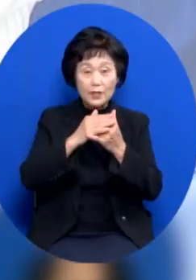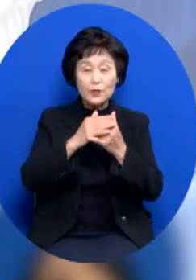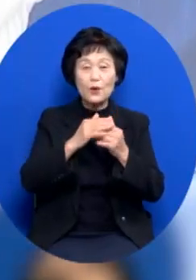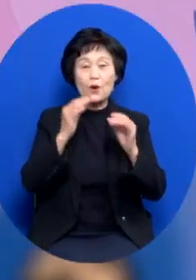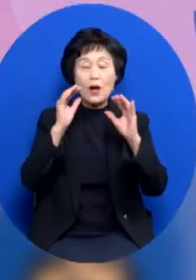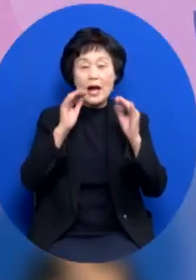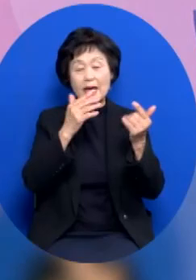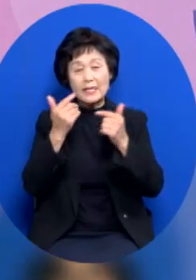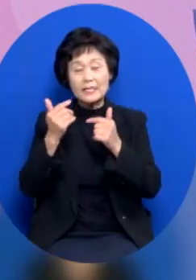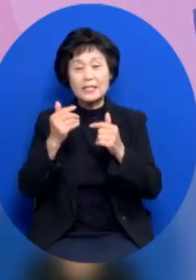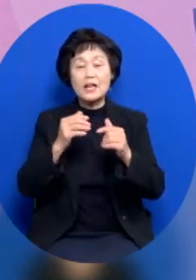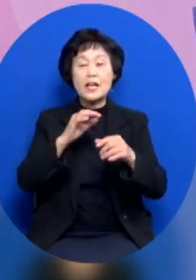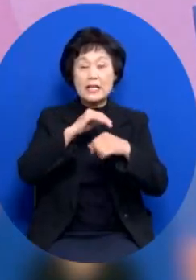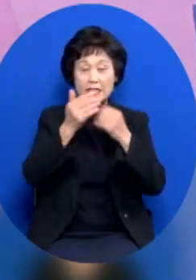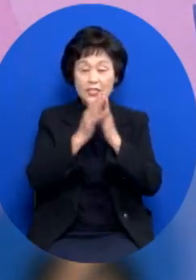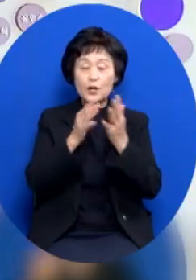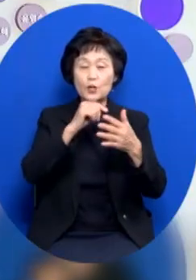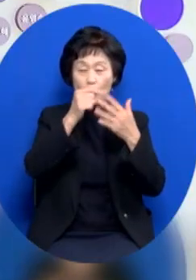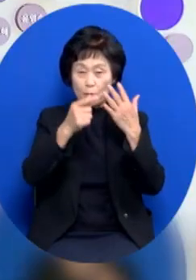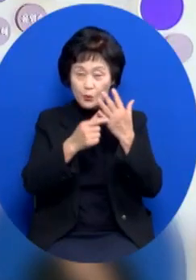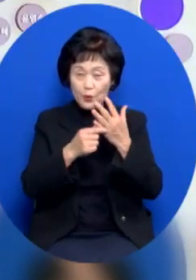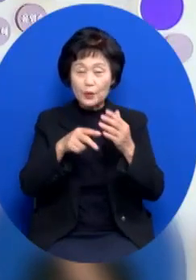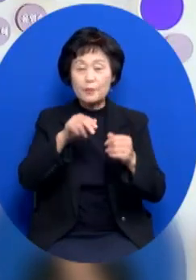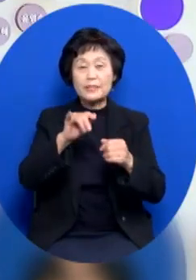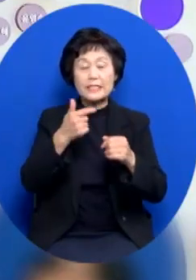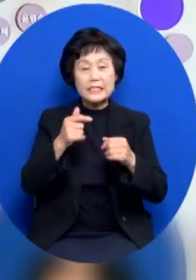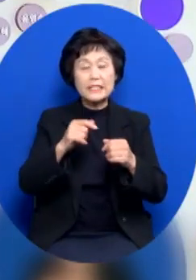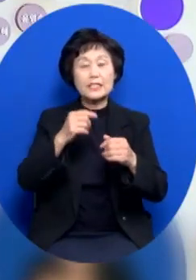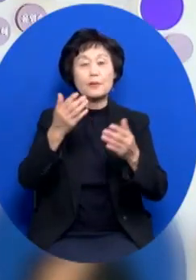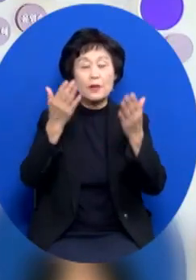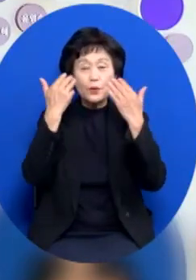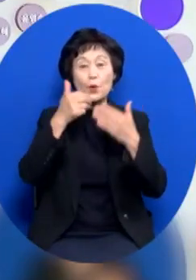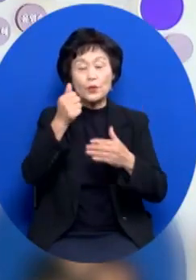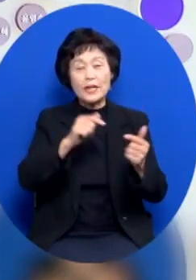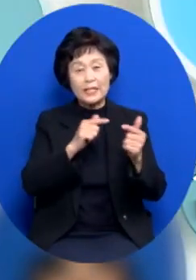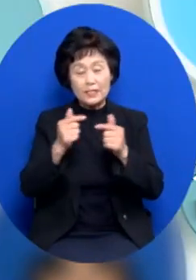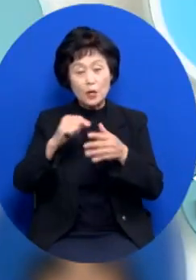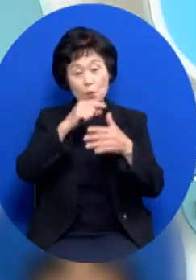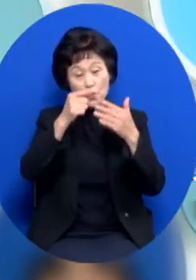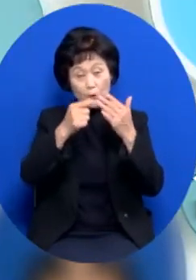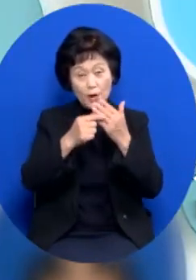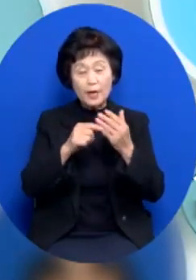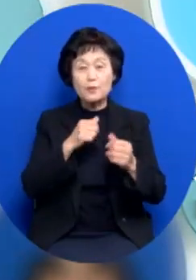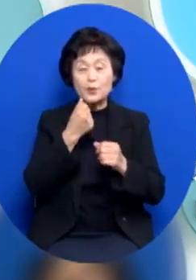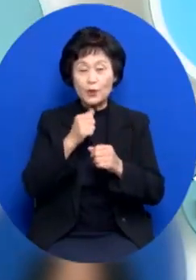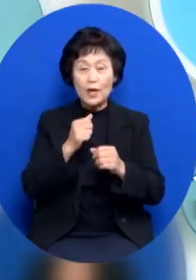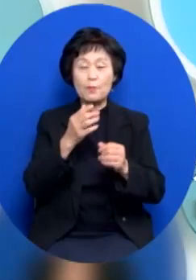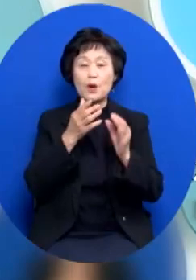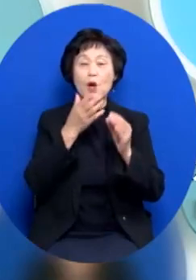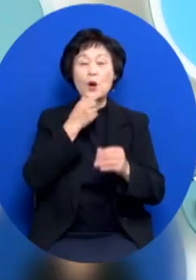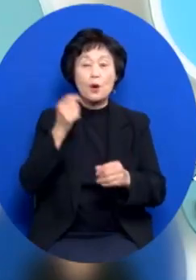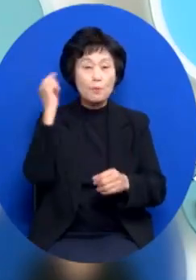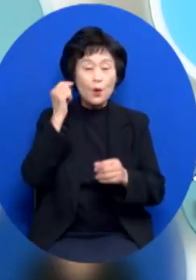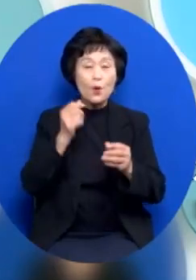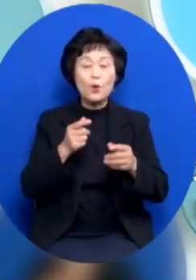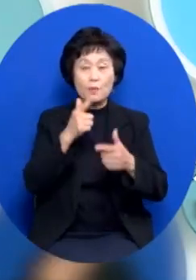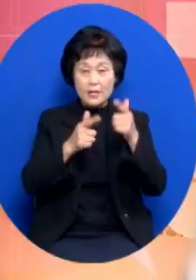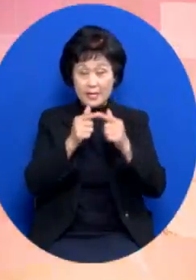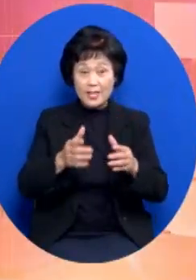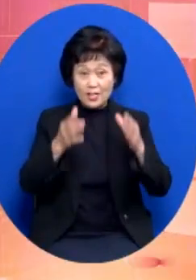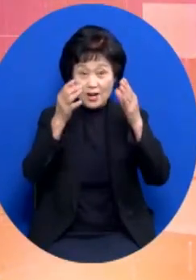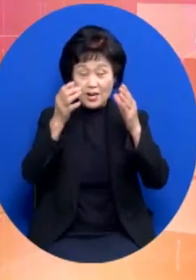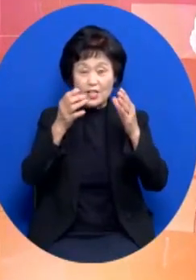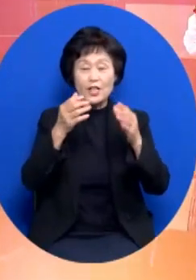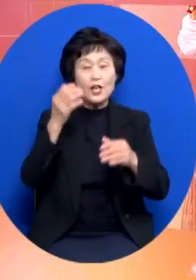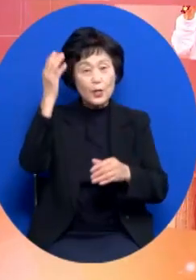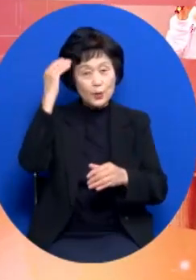바이블 챌린지, 신입 교장 등 CTS의 콘텐츠를 소개, 복음의 트리 후원자들과의 만남도 가졌습니다.